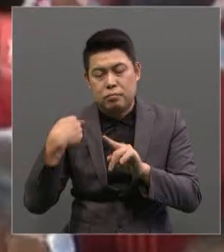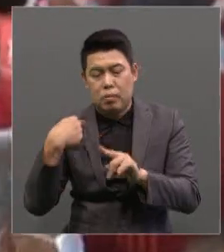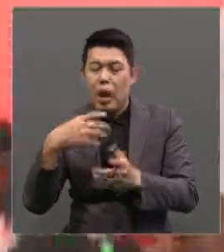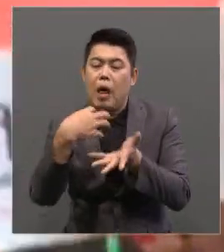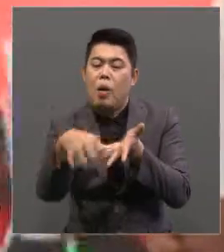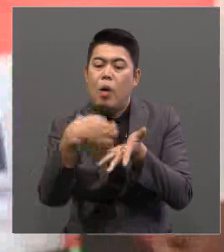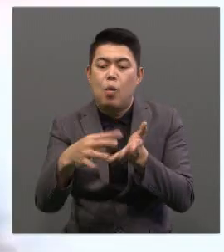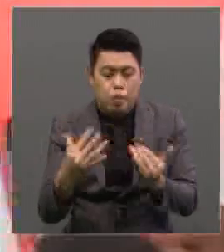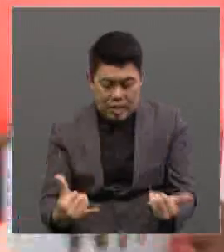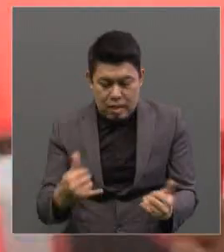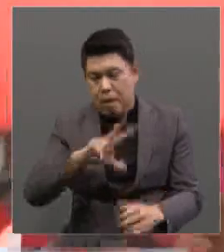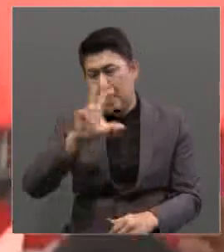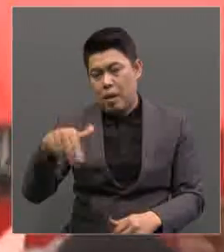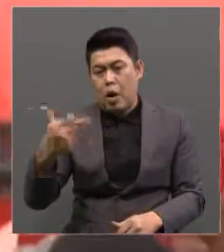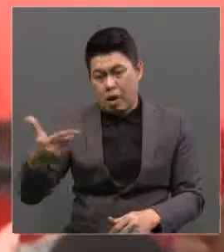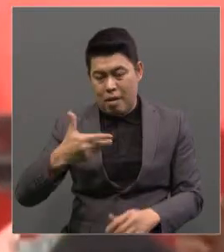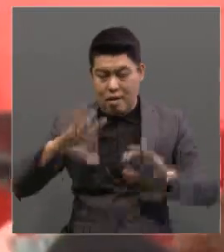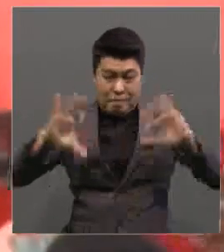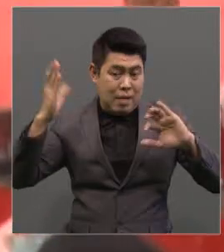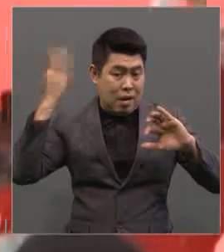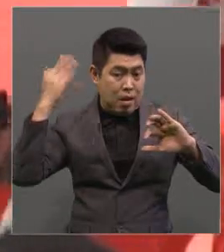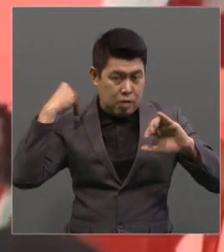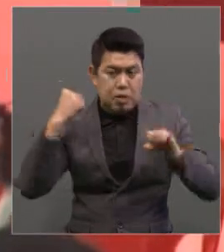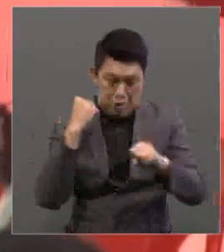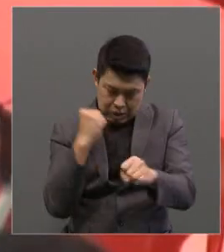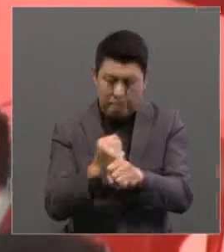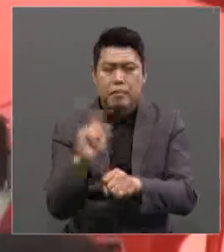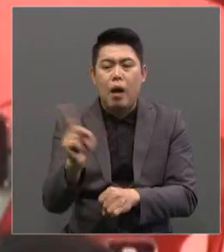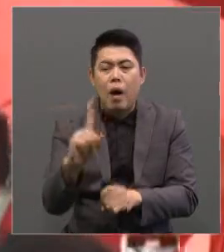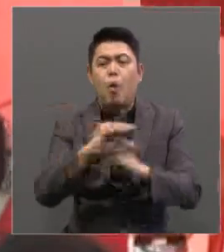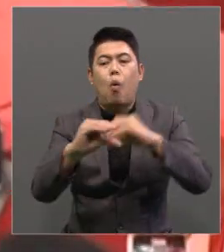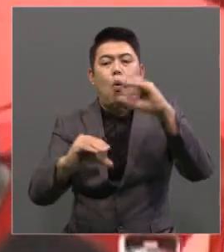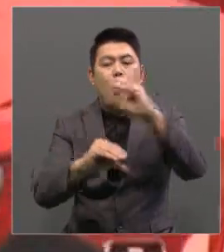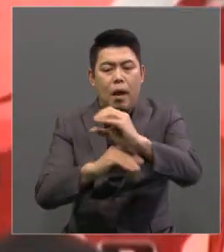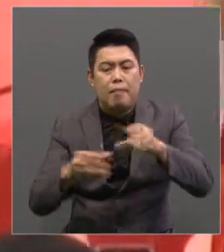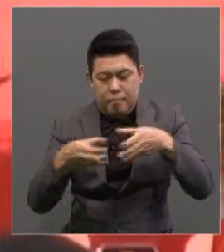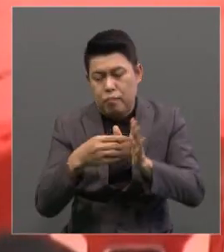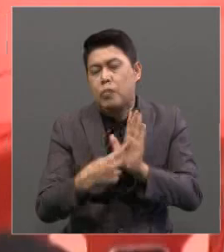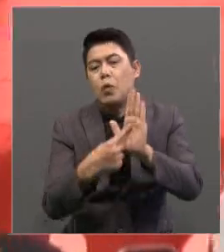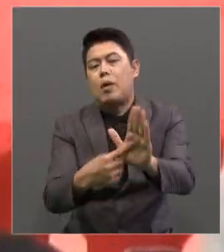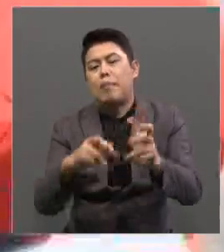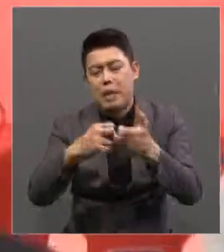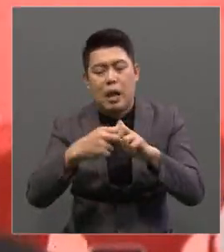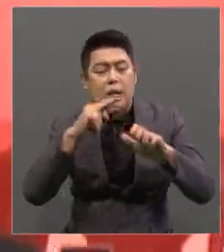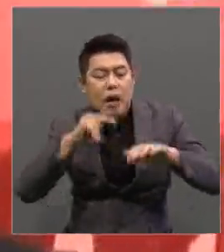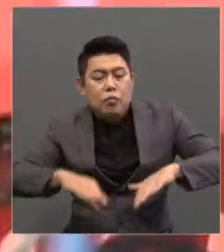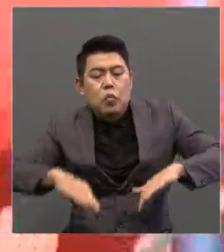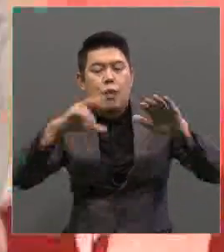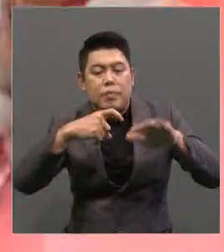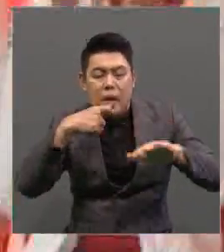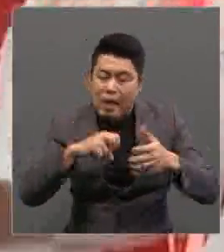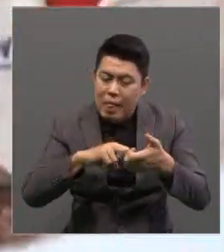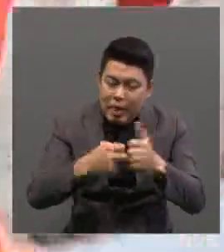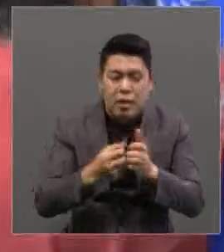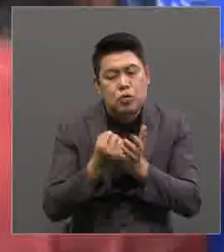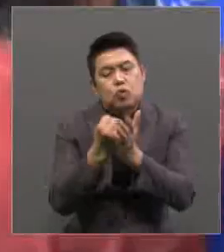นหนึ่งว่าในช่วงที่เพื่อไทยเป็นรัฐบาลก่อนหน้านี้ได้ทำเรื่องของโครงการบางระกำโมเดลเพื่อแก้ปัญหาน้ำท่วมน้ำแล้ง